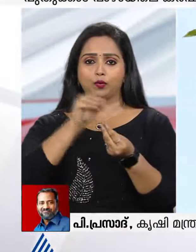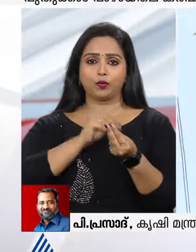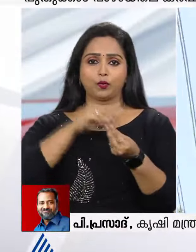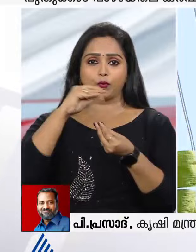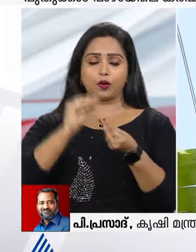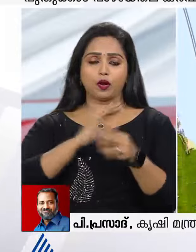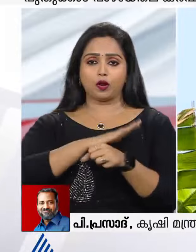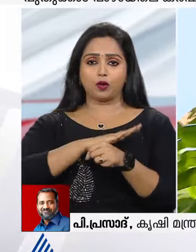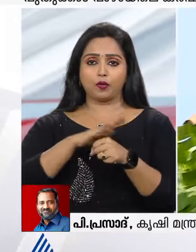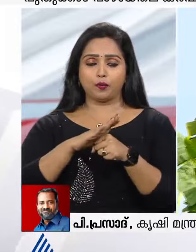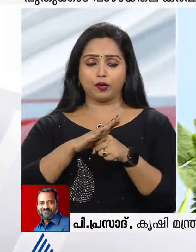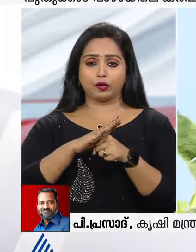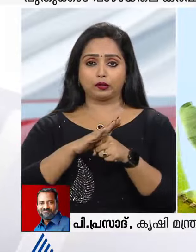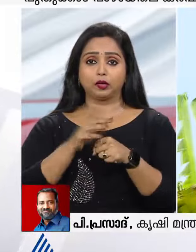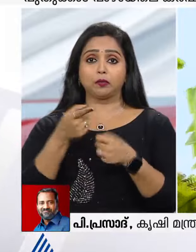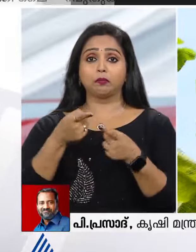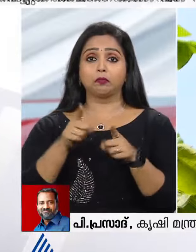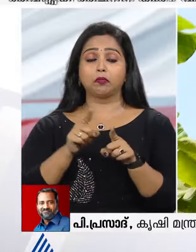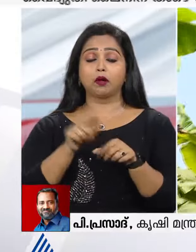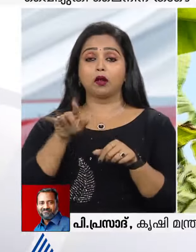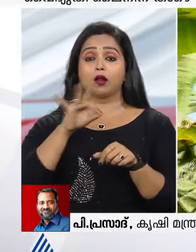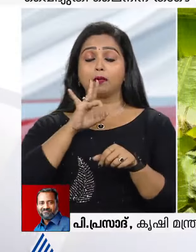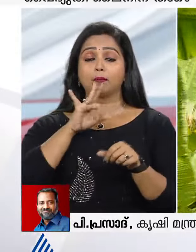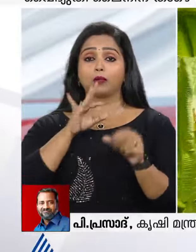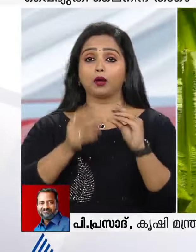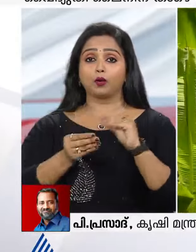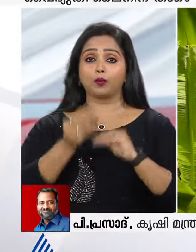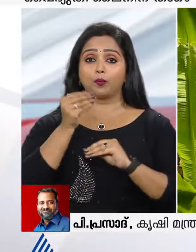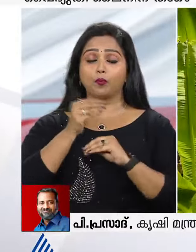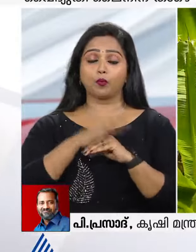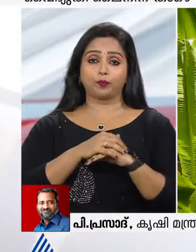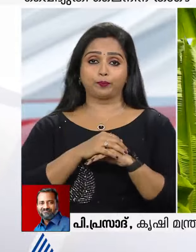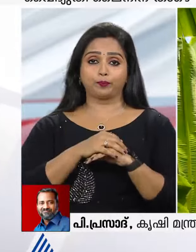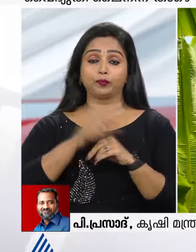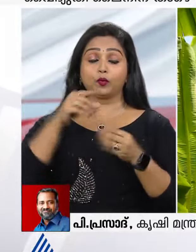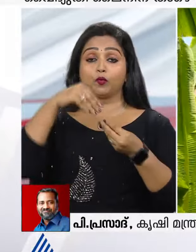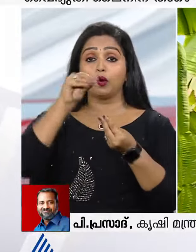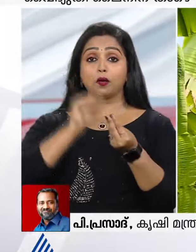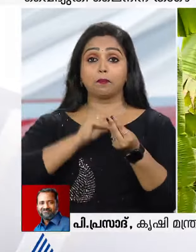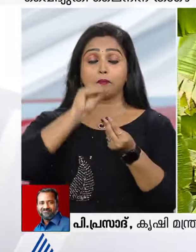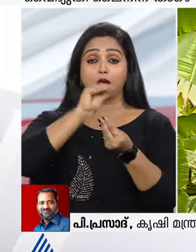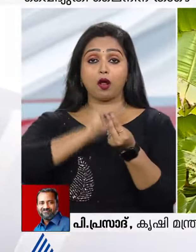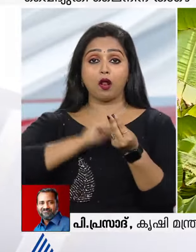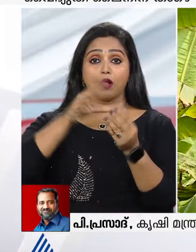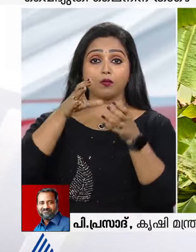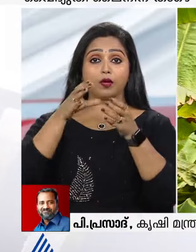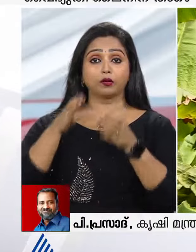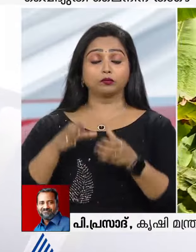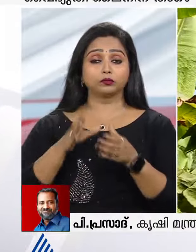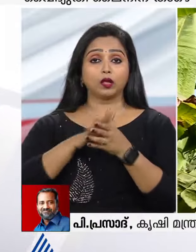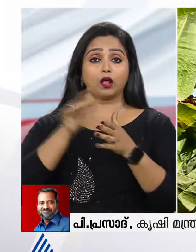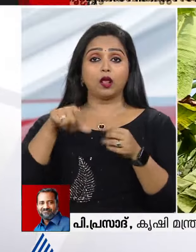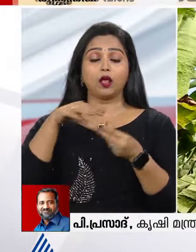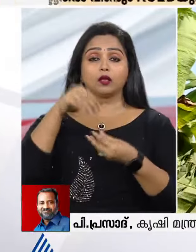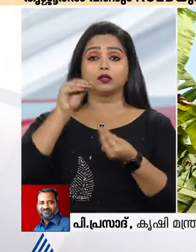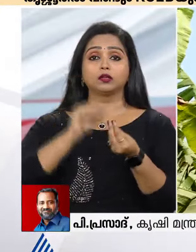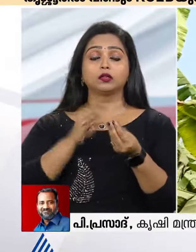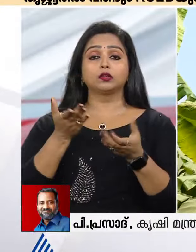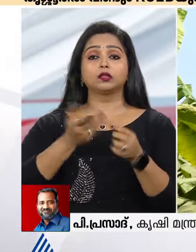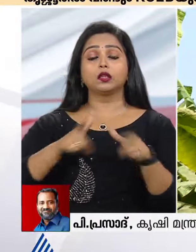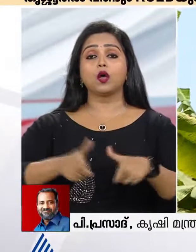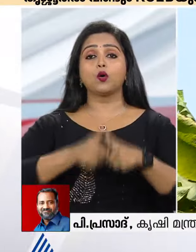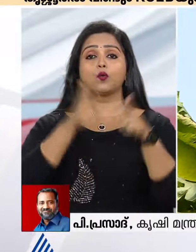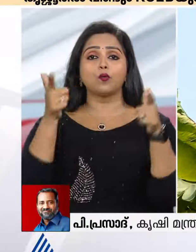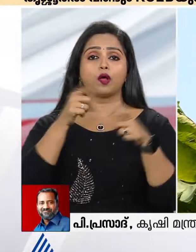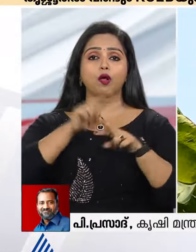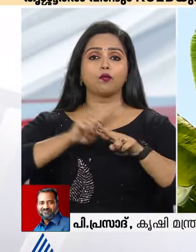വെട്ടിയിരിക്കുന്നതെല്ലാം അതിനും ചിലതെല്ലാം കുലച്ച വാഴകളാണ്. കുലച്ച വാഴയുടെ ഇലയെല്ലാം വെട്ടിക്കഴിയുമ്പോൾ പിന്നെ ആ കായ്ക്ക് മൂപ്പുണ്ടാവില്ല, കായ നല്ല കായ